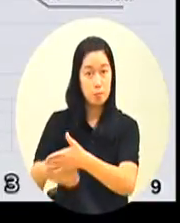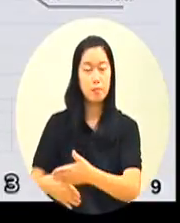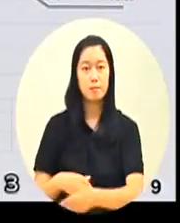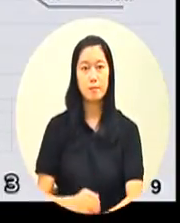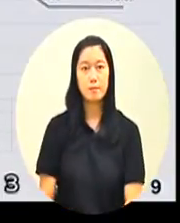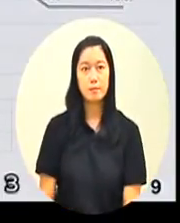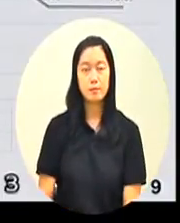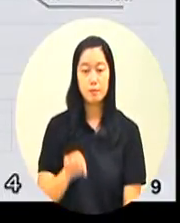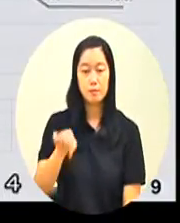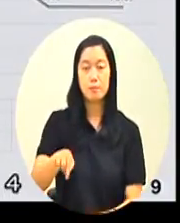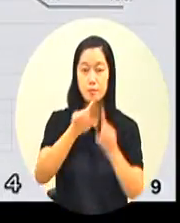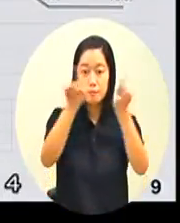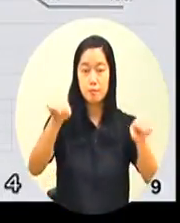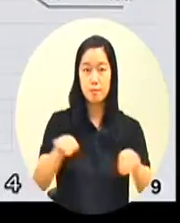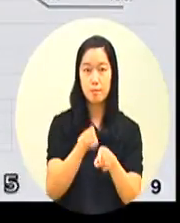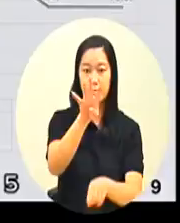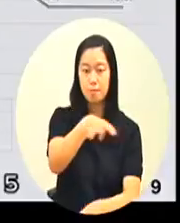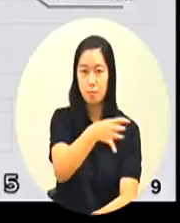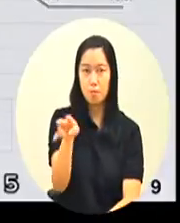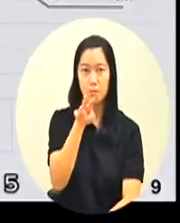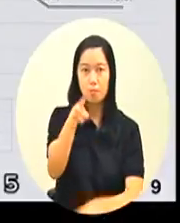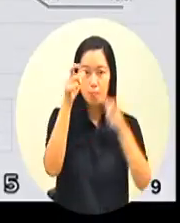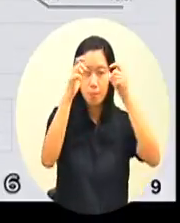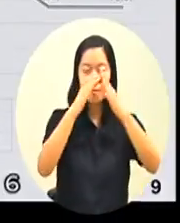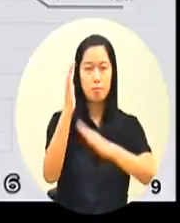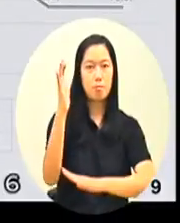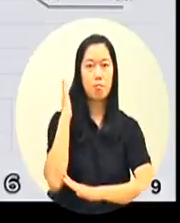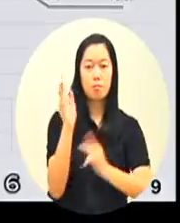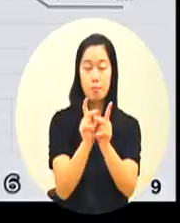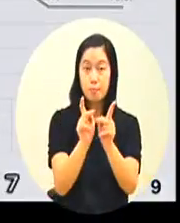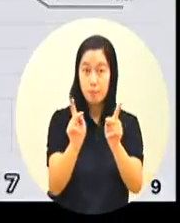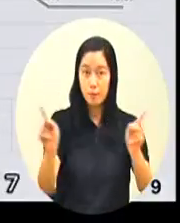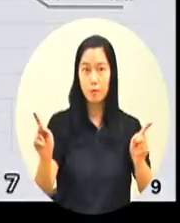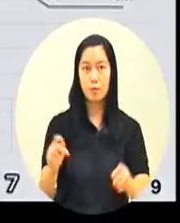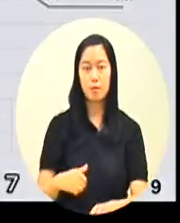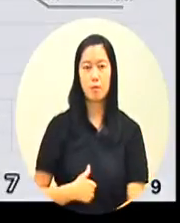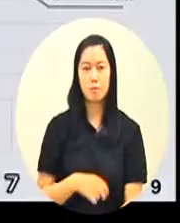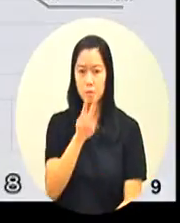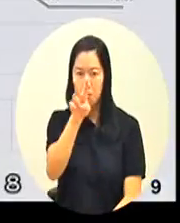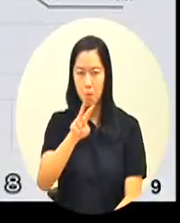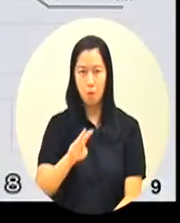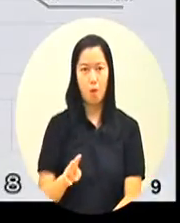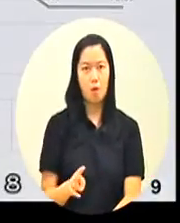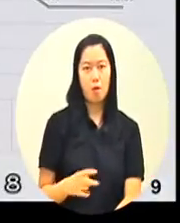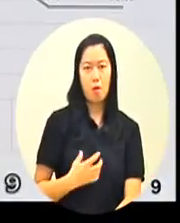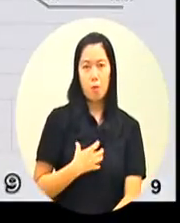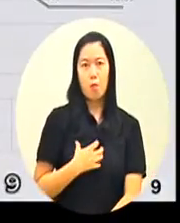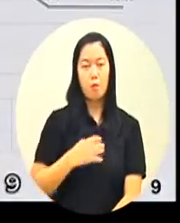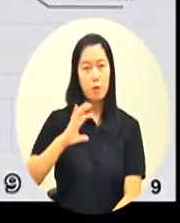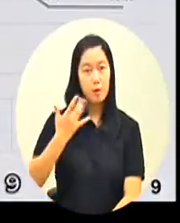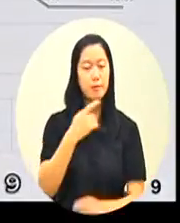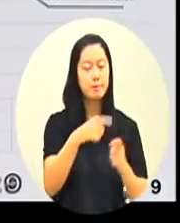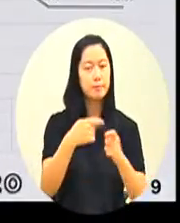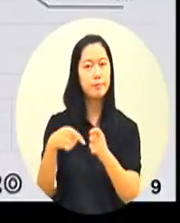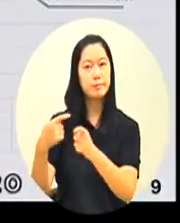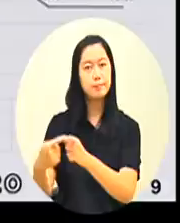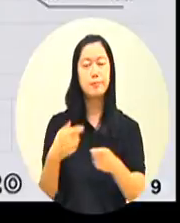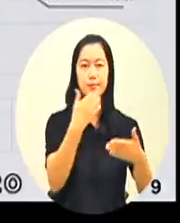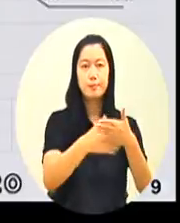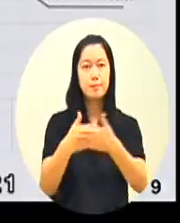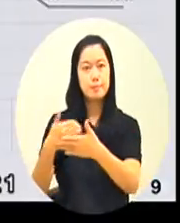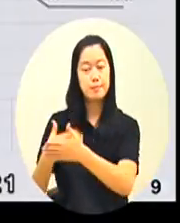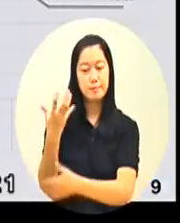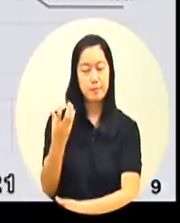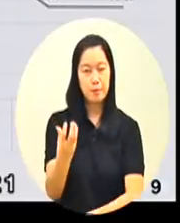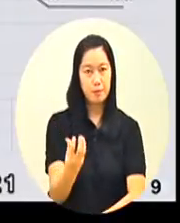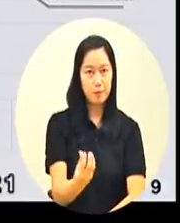图显示，我们高雄市政府的举债虽然看起来是很高，但是我们逐年降低，我们实